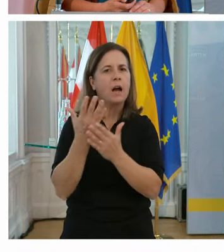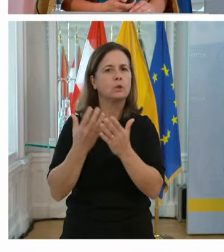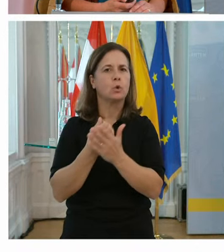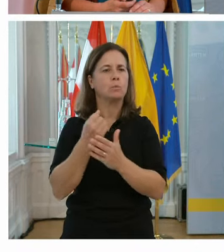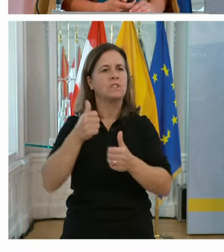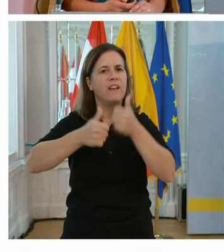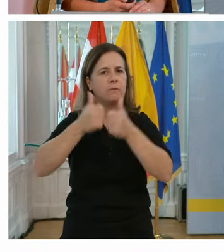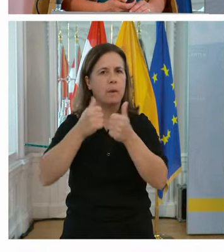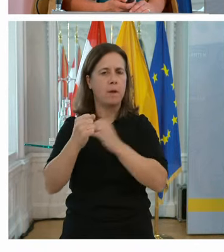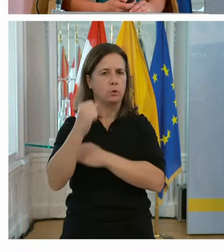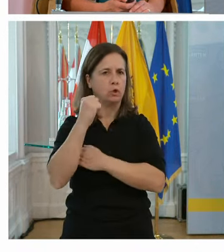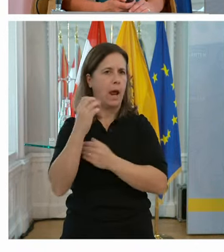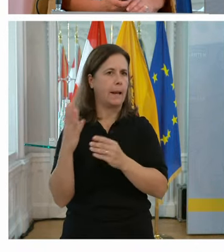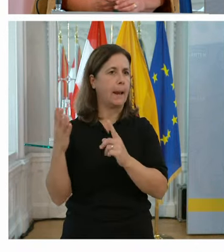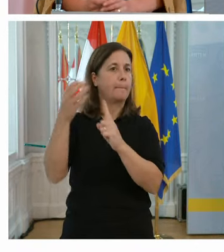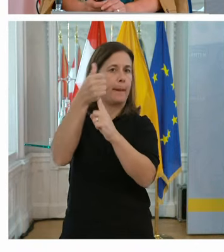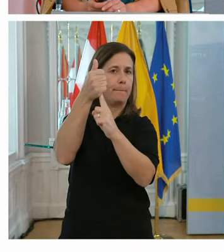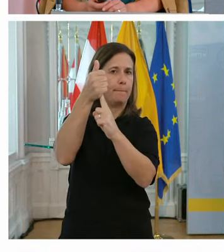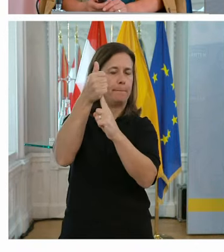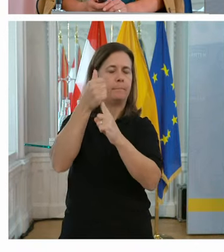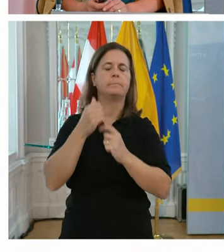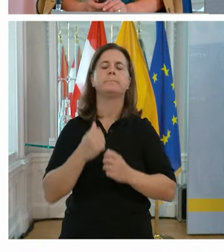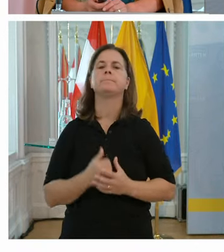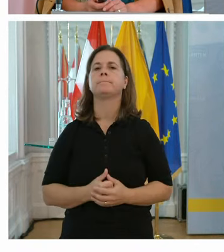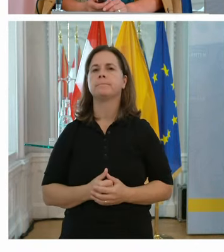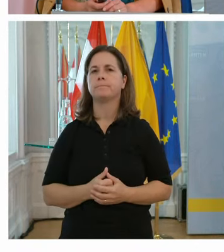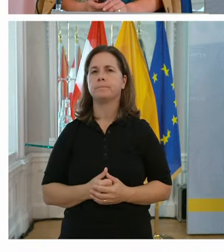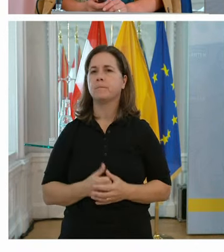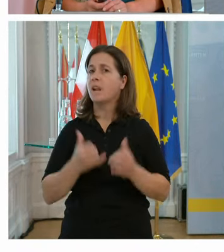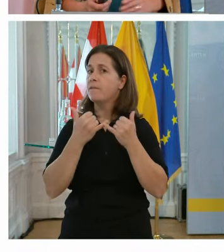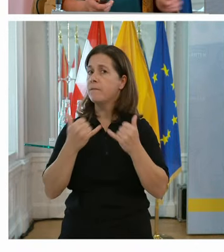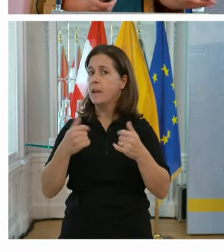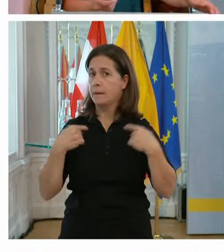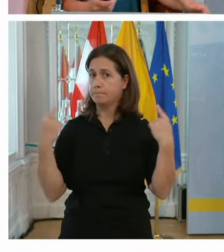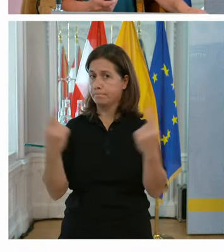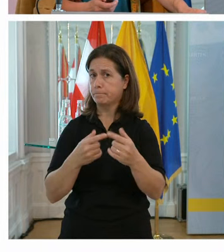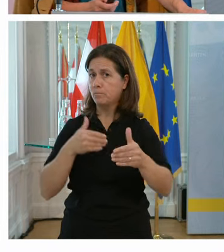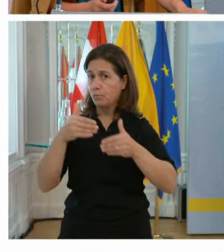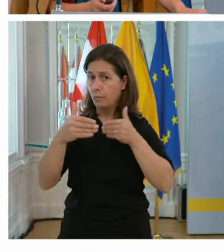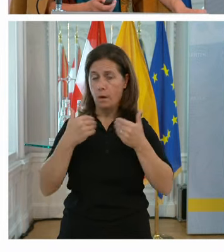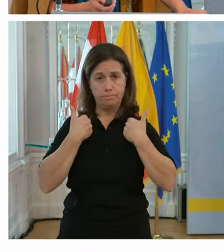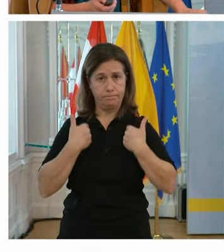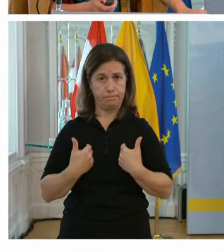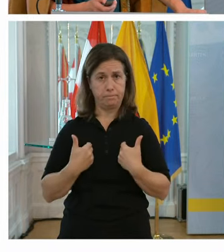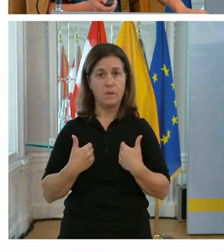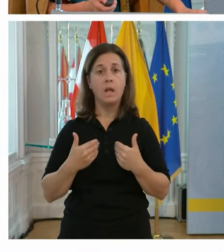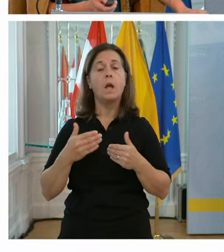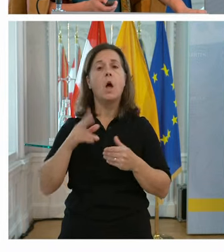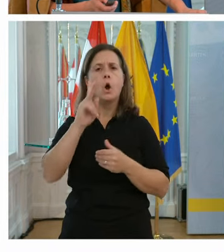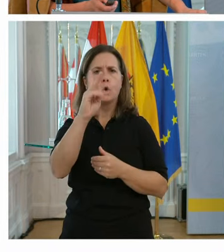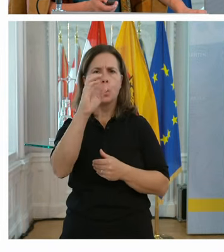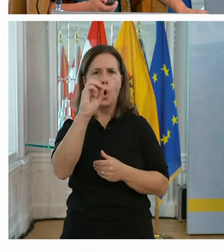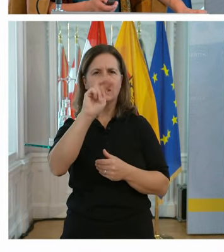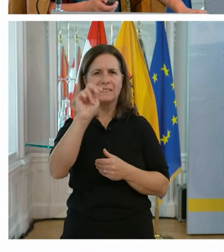Wachstumswettbewerbsstärke zu erschließen. Ja, wie gehen wir damit um? Wir sind ein Konzernunternehmen,